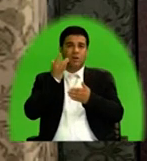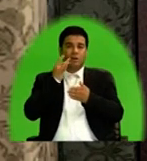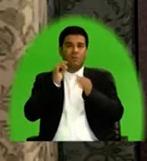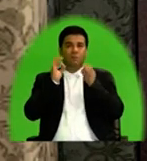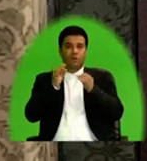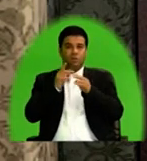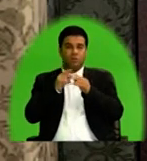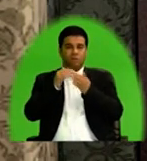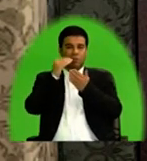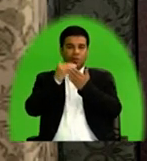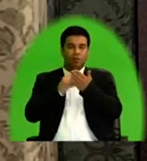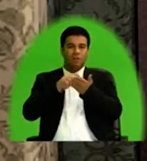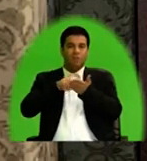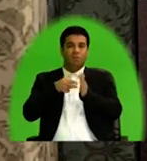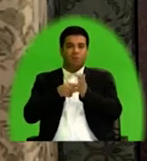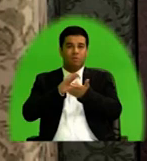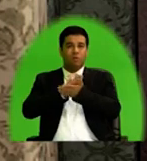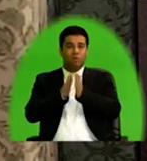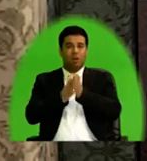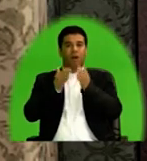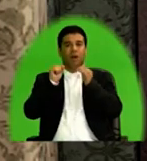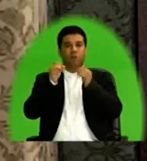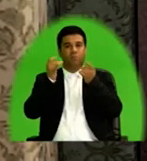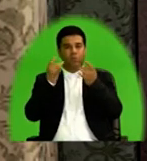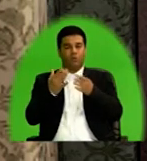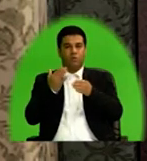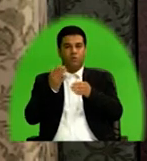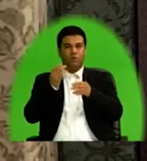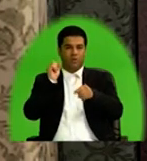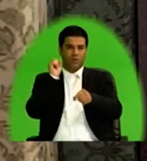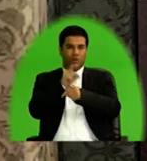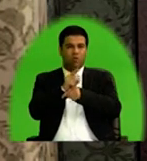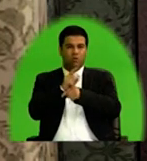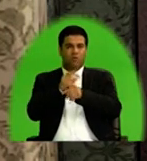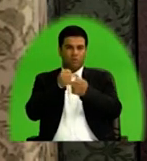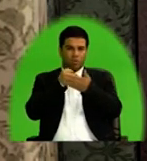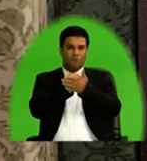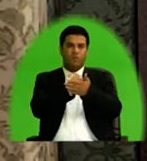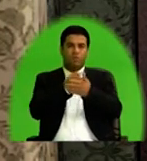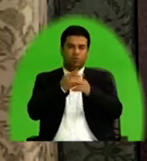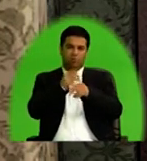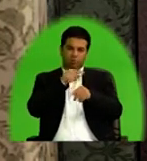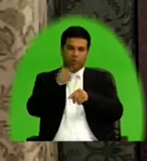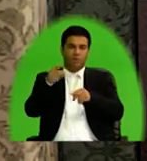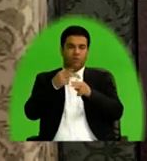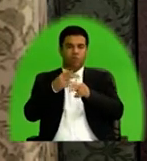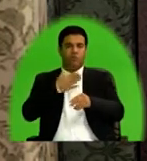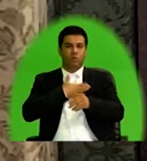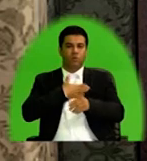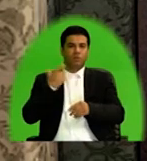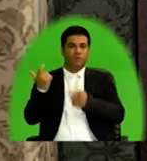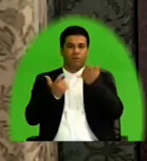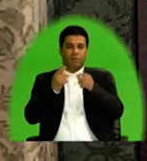пытаемся строить систему договоренностей, а просто начинаем давить и продвигать свое